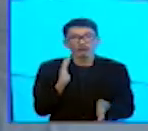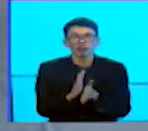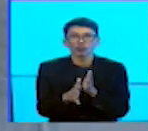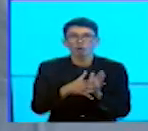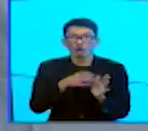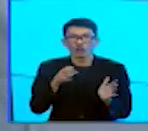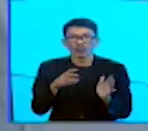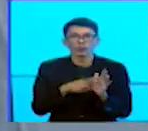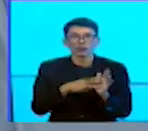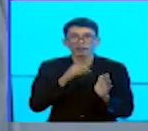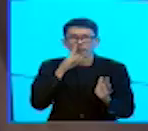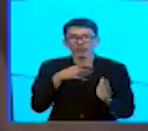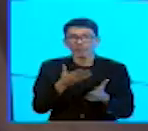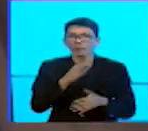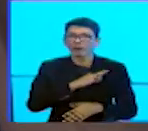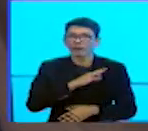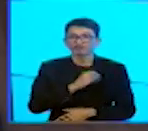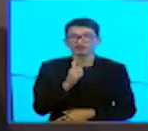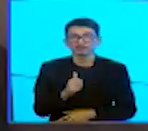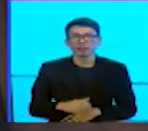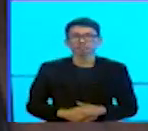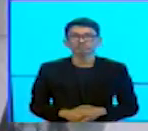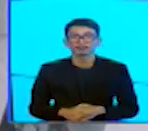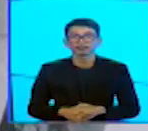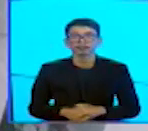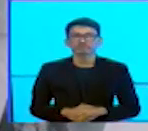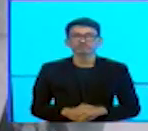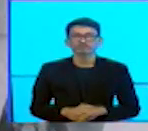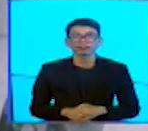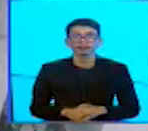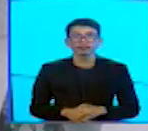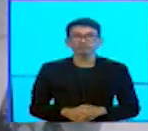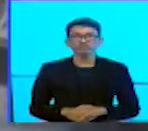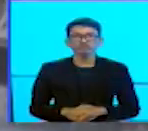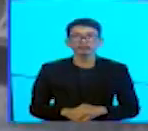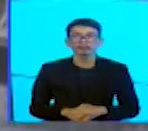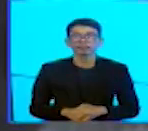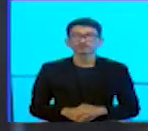nikmati sejuta manfaat lainnya. Tim Liputan iNews melaporkan.